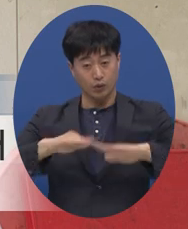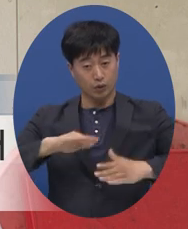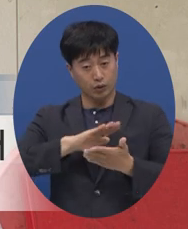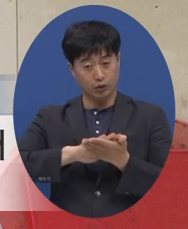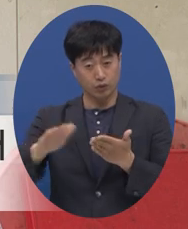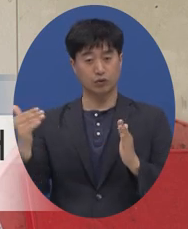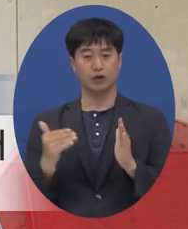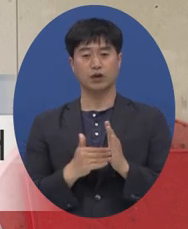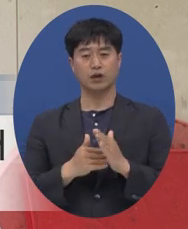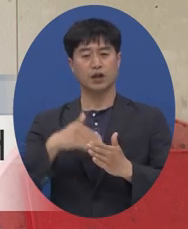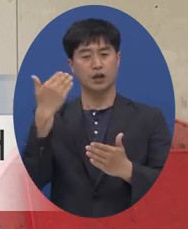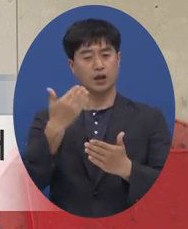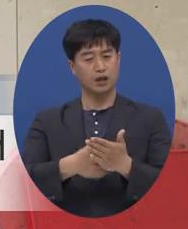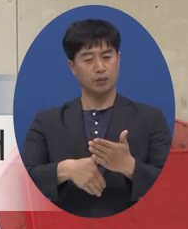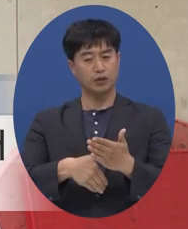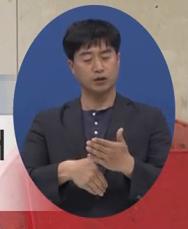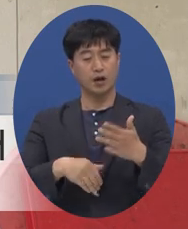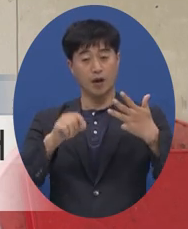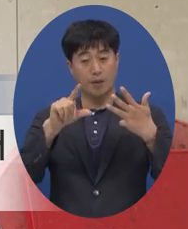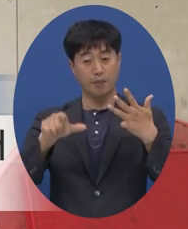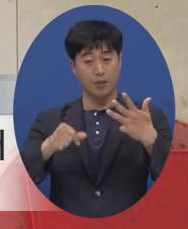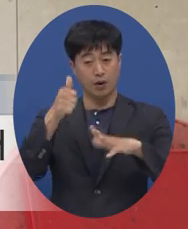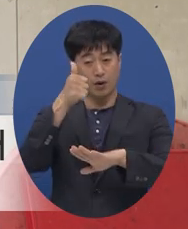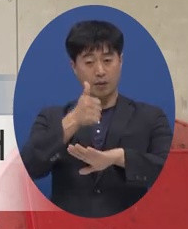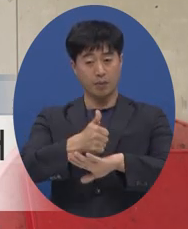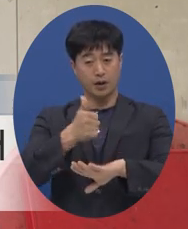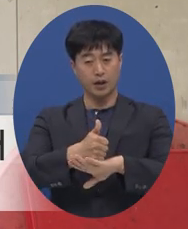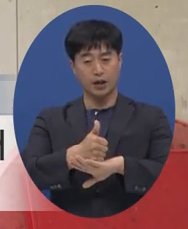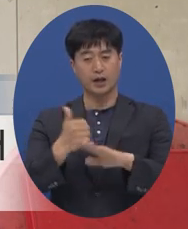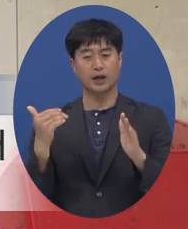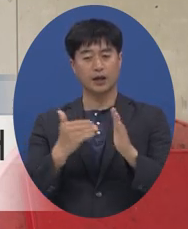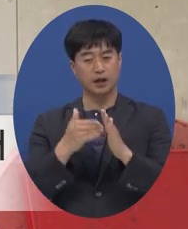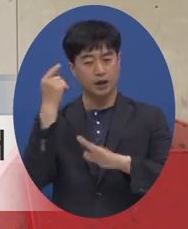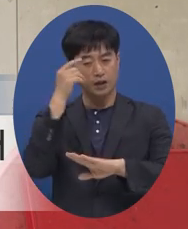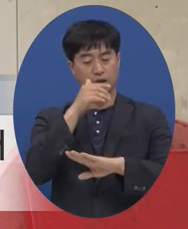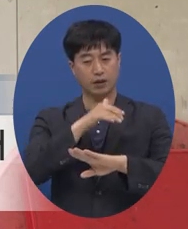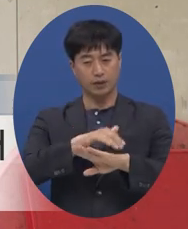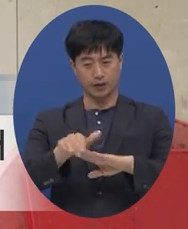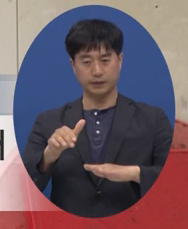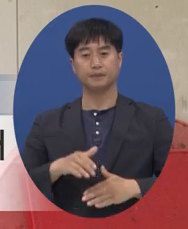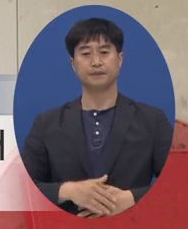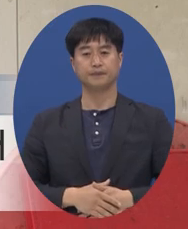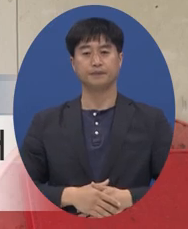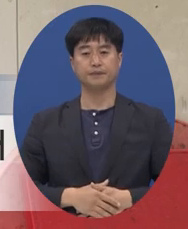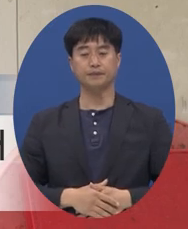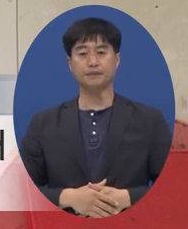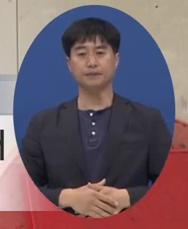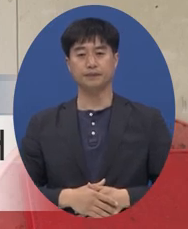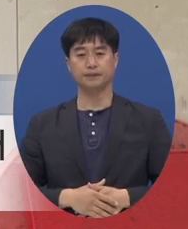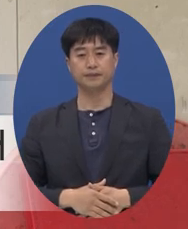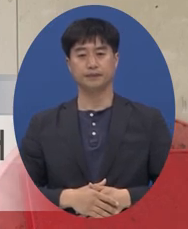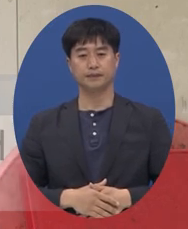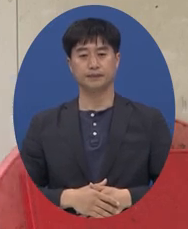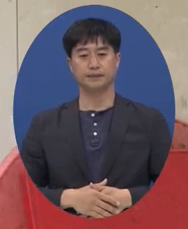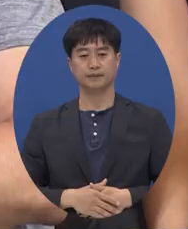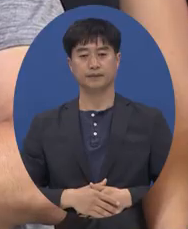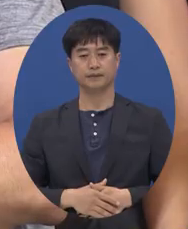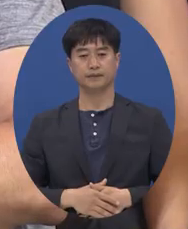한 60% 내지 70% 철수를 하였고, 그 나머지는 이달 말일 기준으로 해서 완료할 예정에